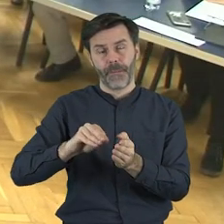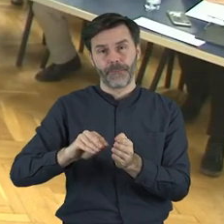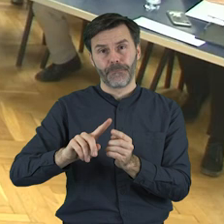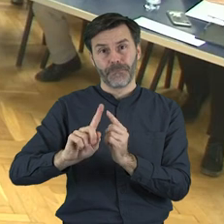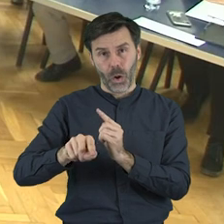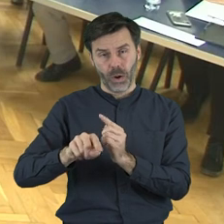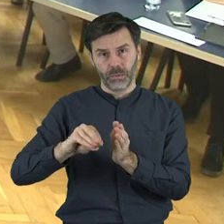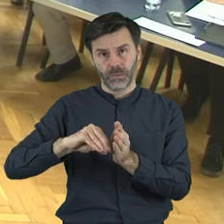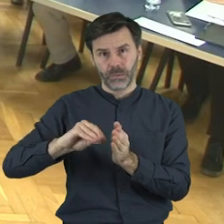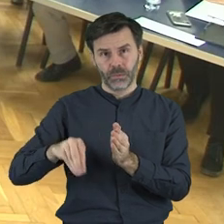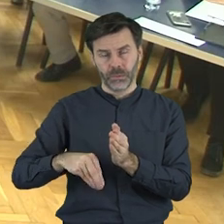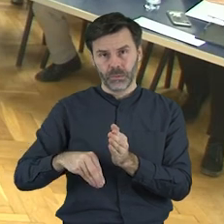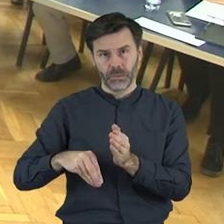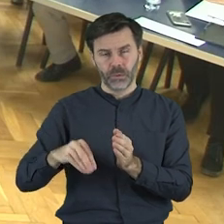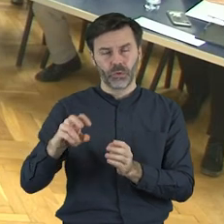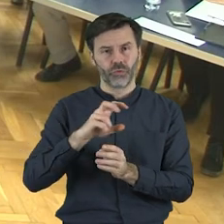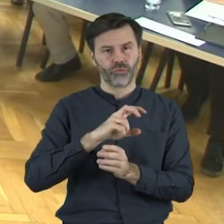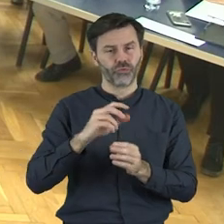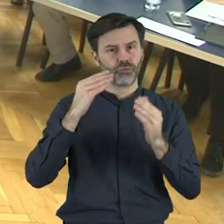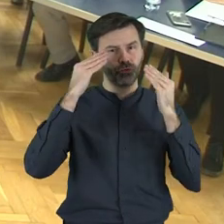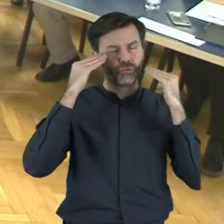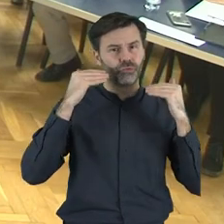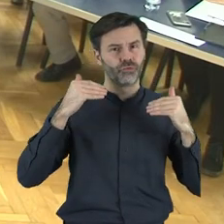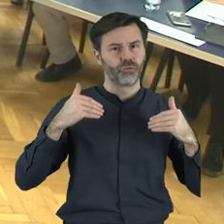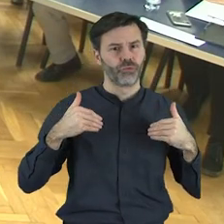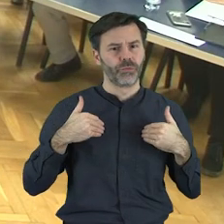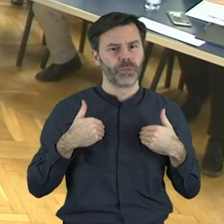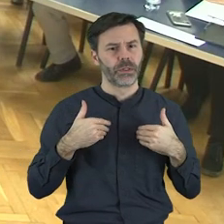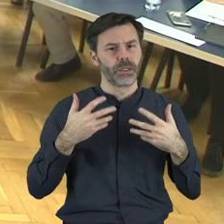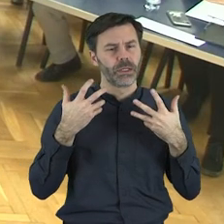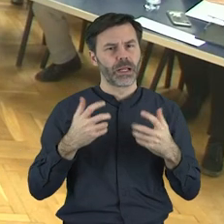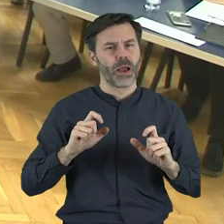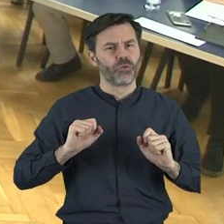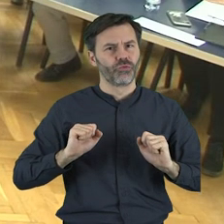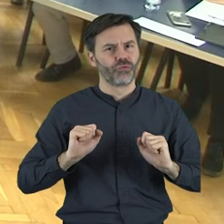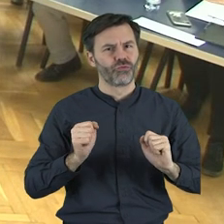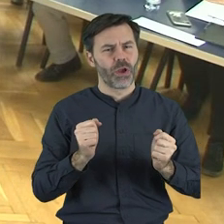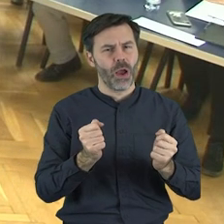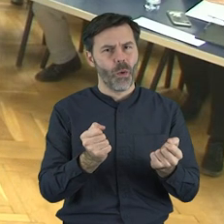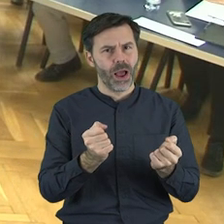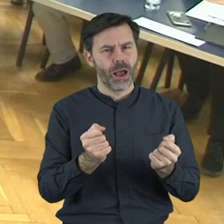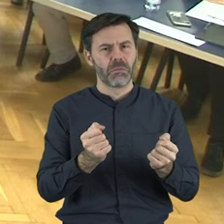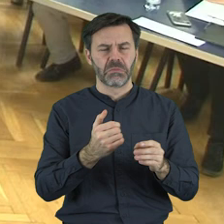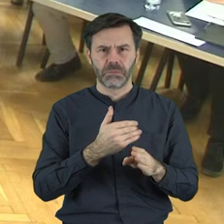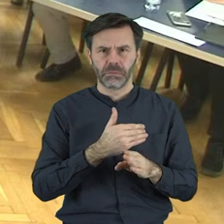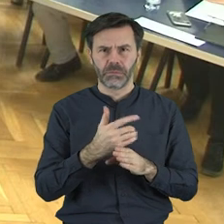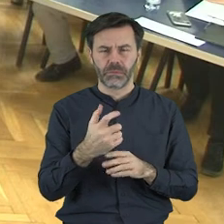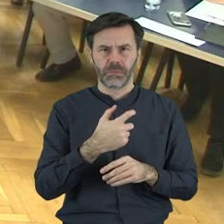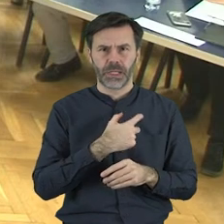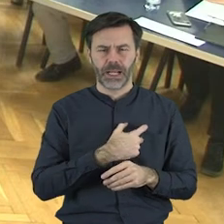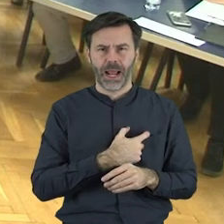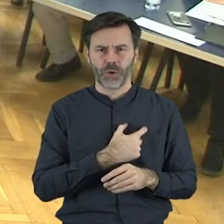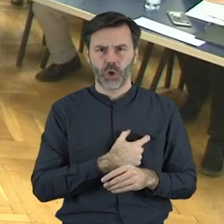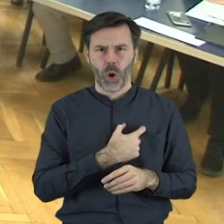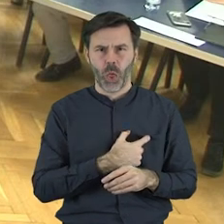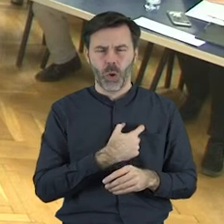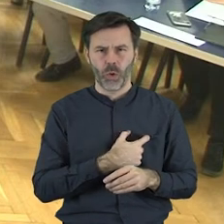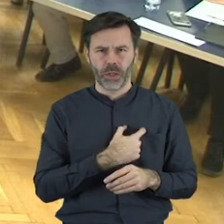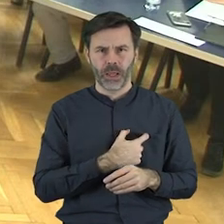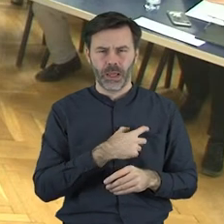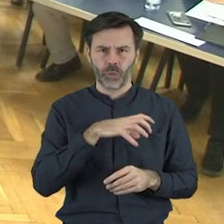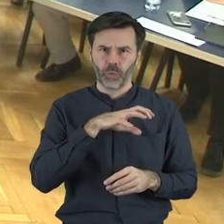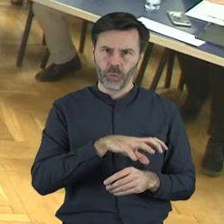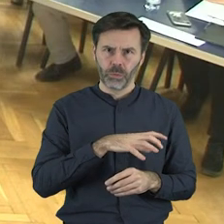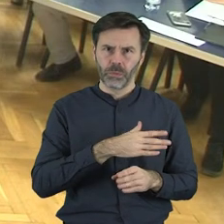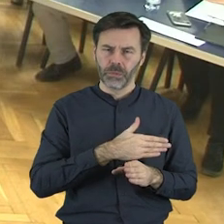w obszarze kardiologii interwencyjnej we własnym zakresie. Czy podejmowane były w